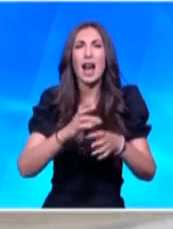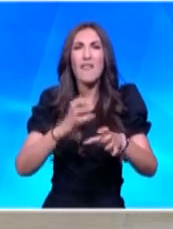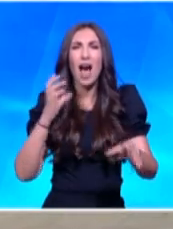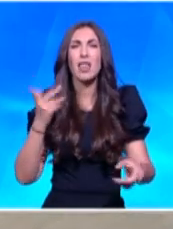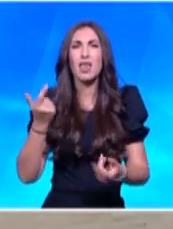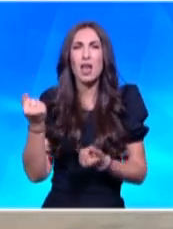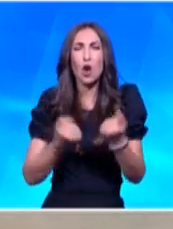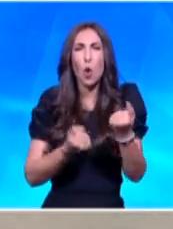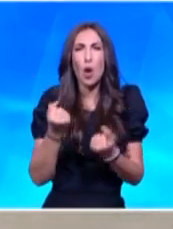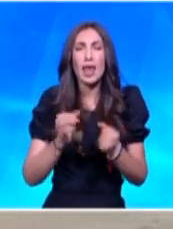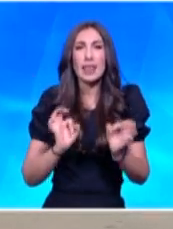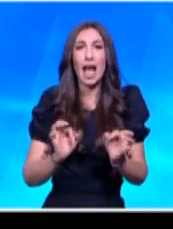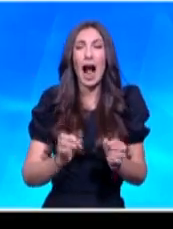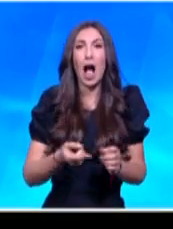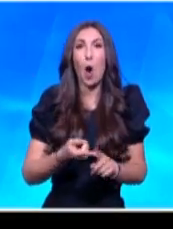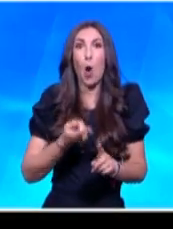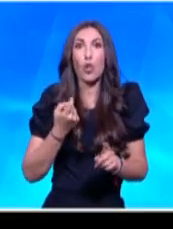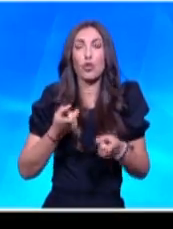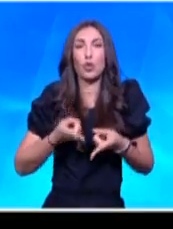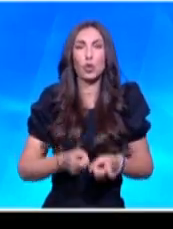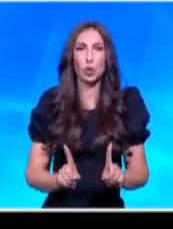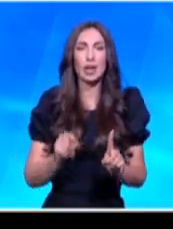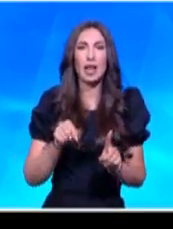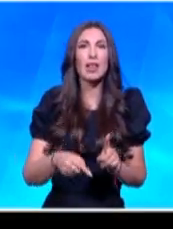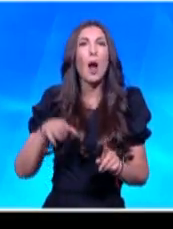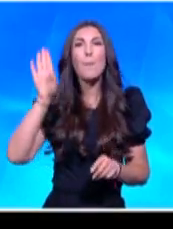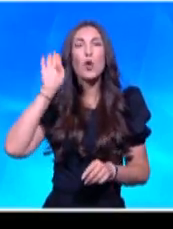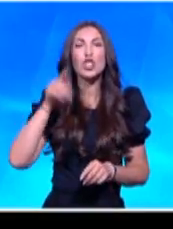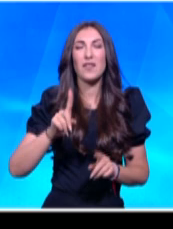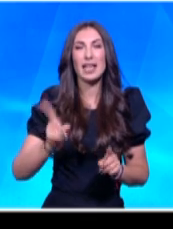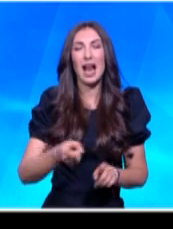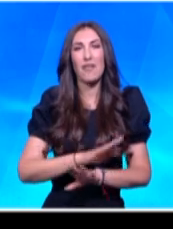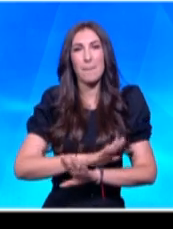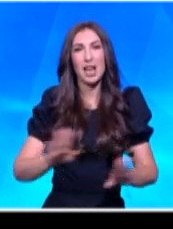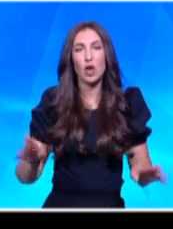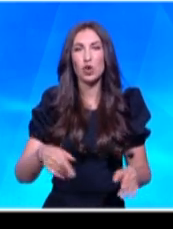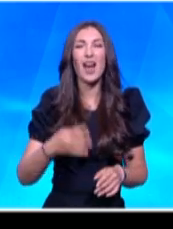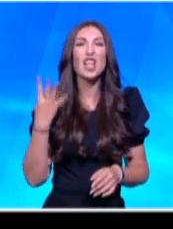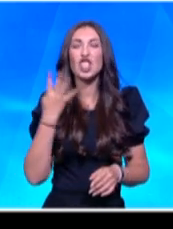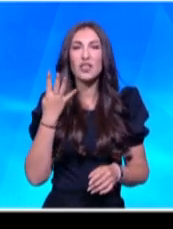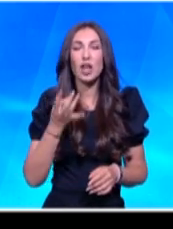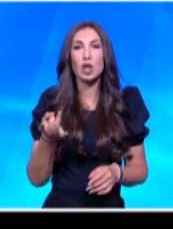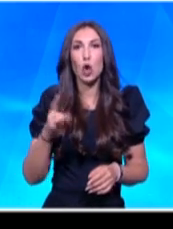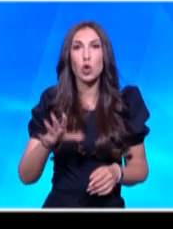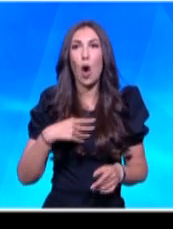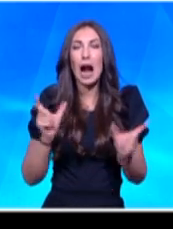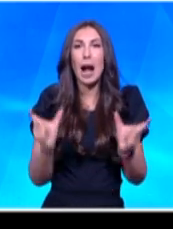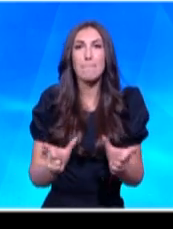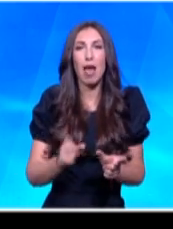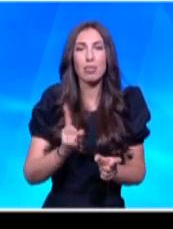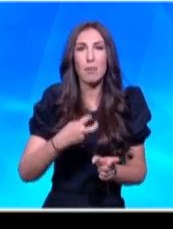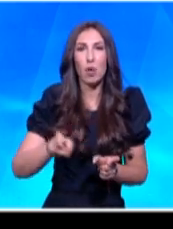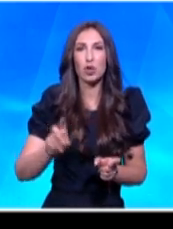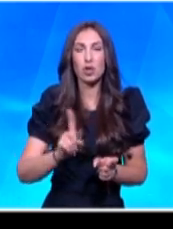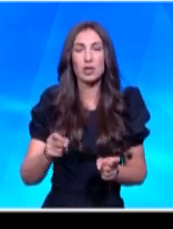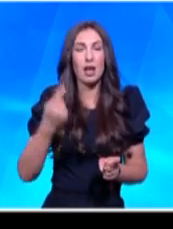коли, така е от сутринта. Почивката на Елена Тодева е трябвало да приключи в четвъртък, но се оказва в капан. Аз не